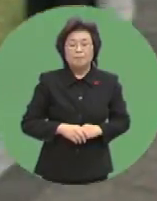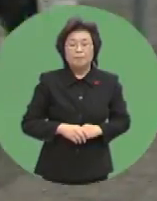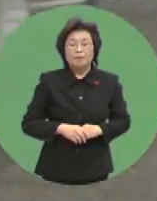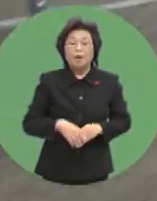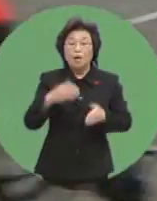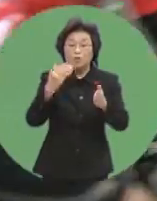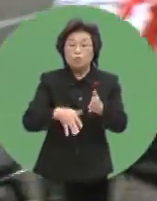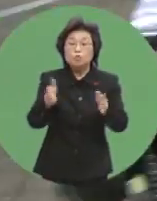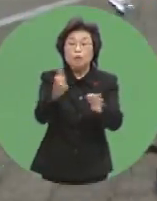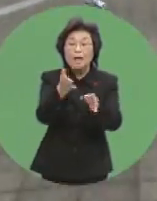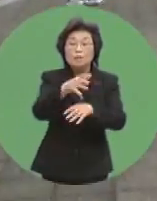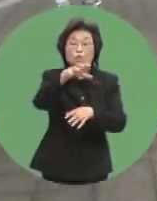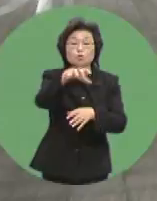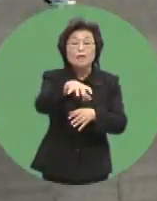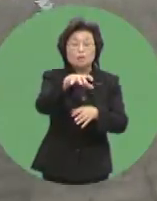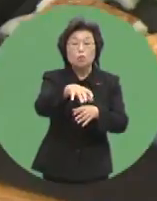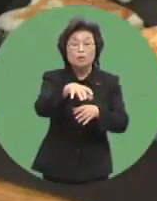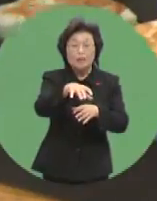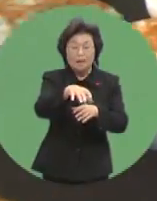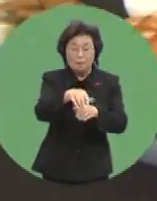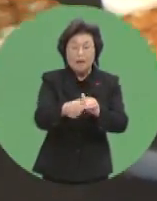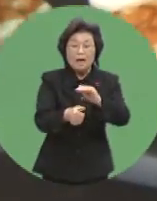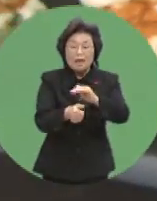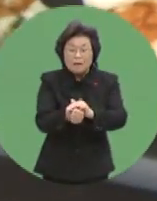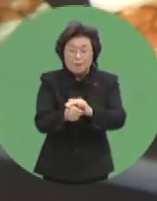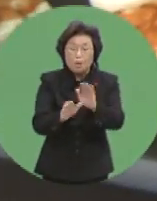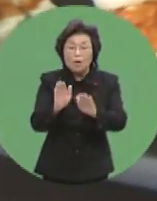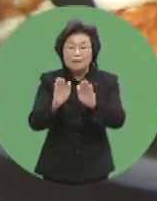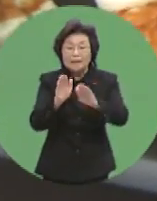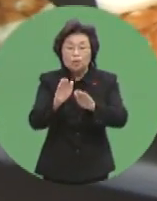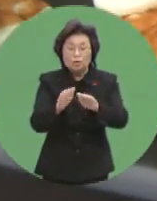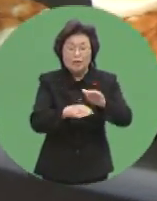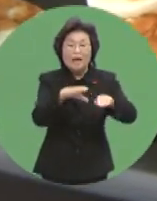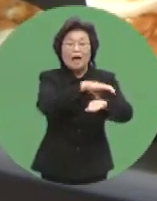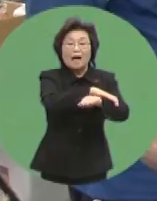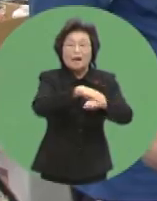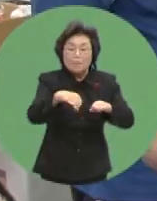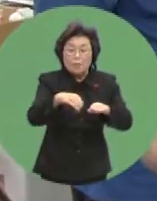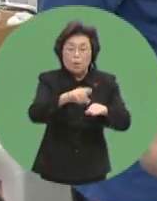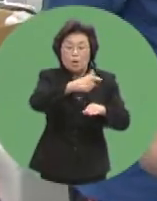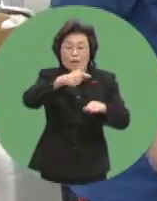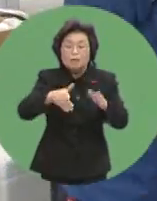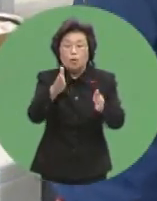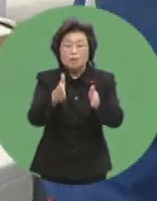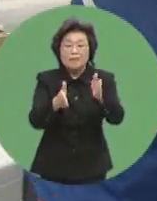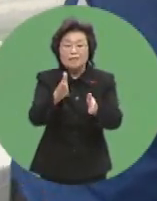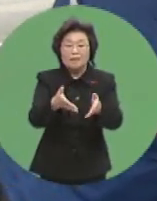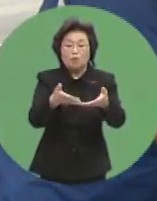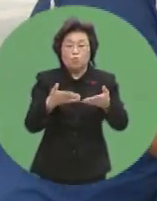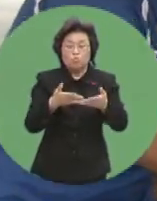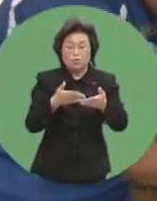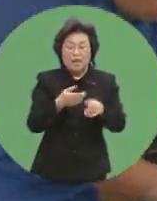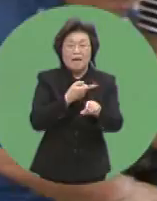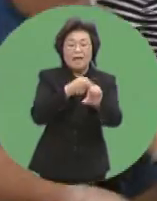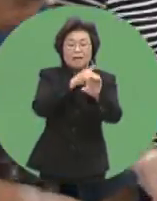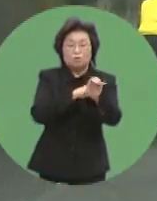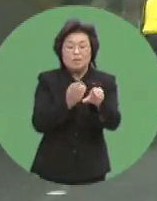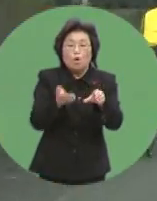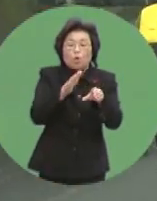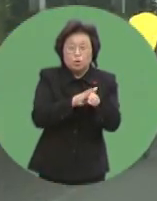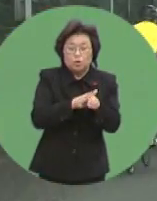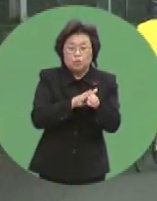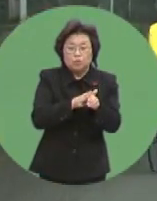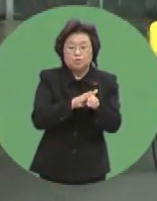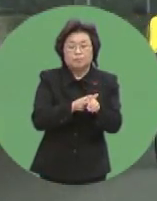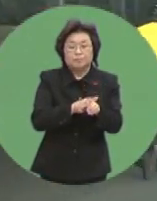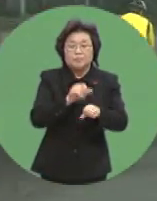途中、エイドステーションでは亀をかたどったかまぼこ、亀ぼこなどのお接待を受け、エネルギーを補給。さ